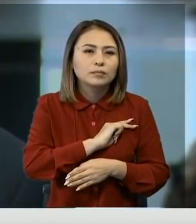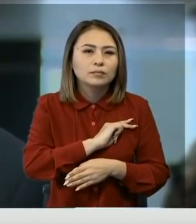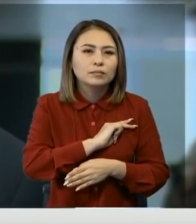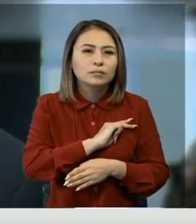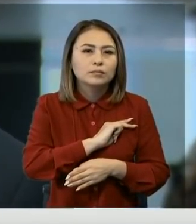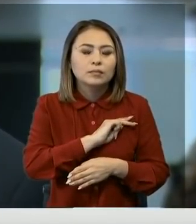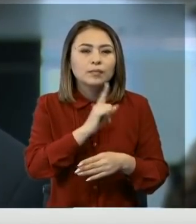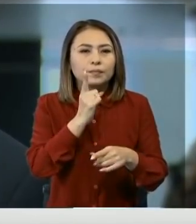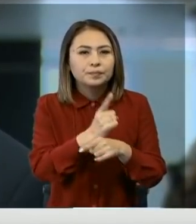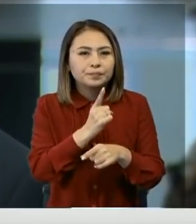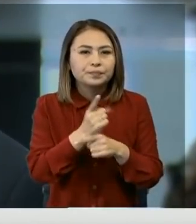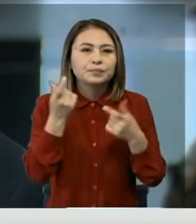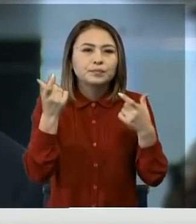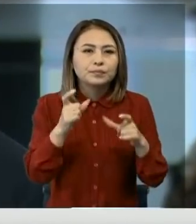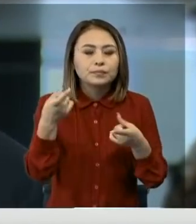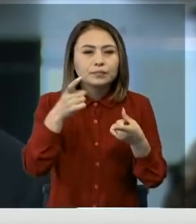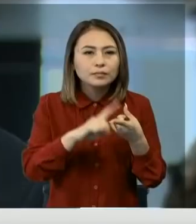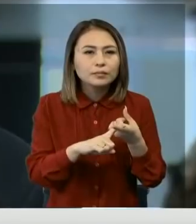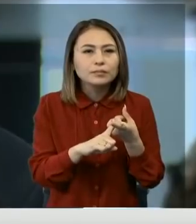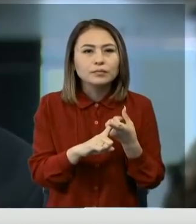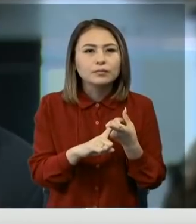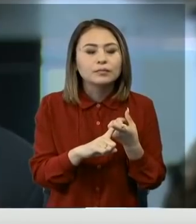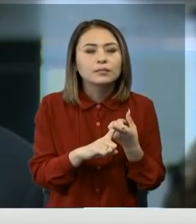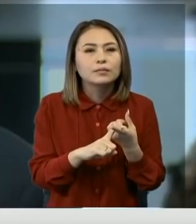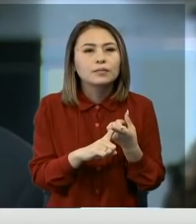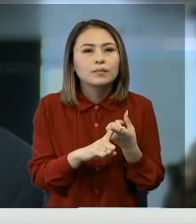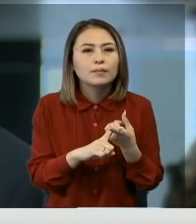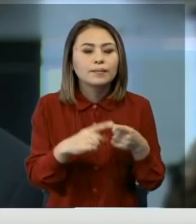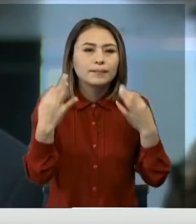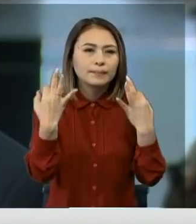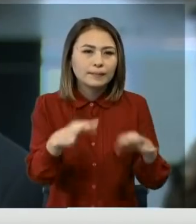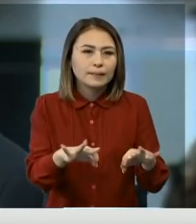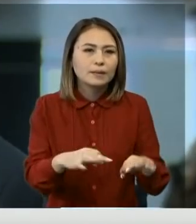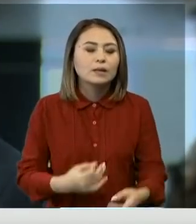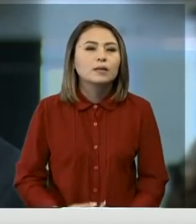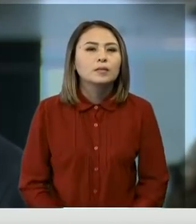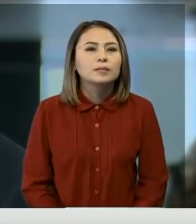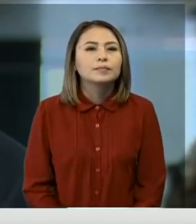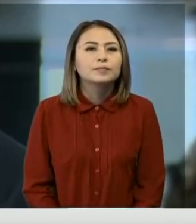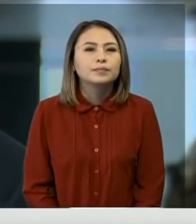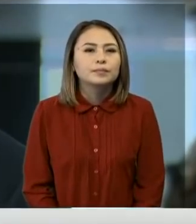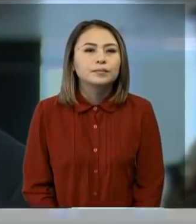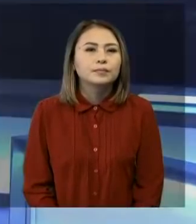мүлікке тыйым салу мәселелері бар, тыйымнан босату.